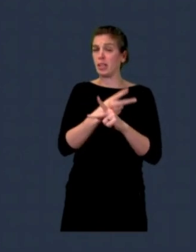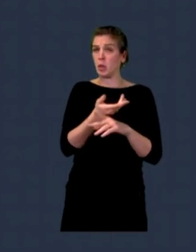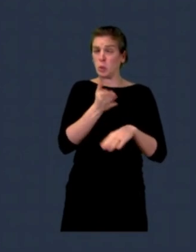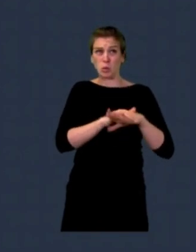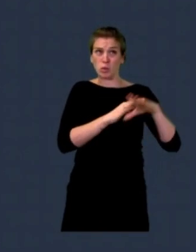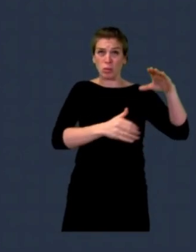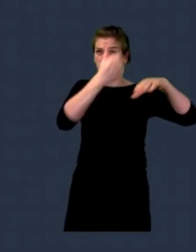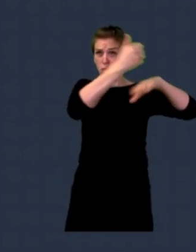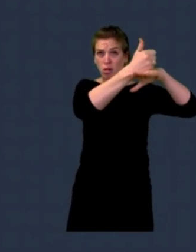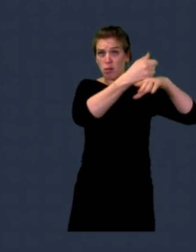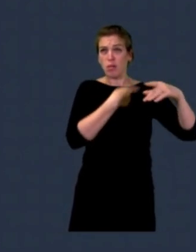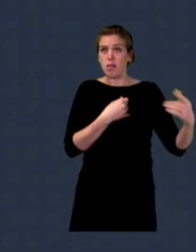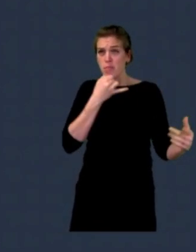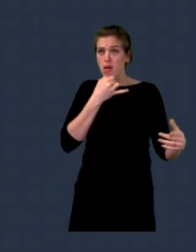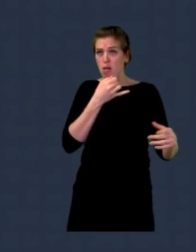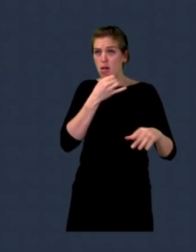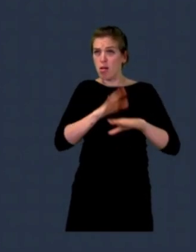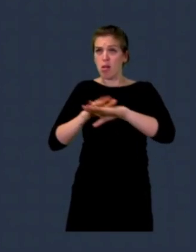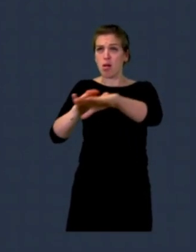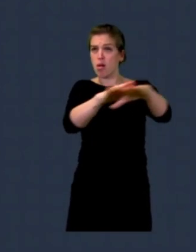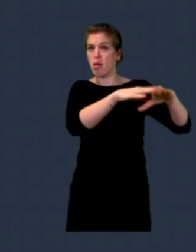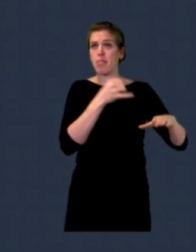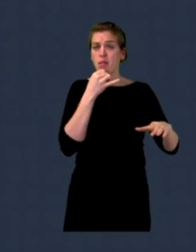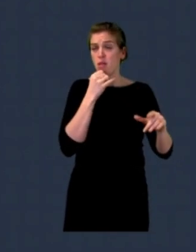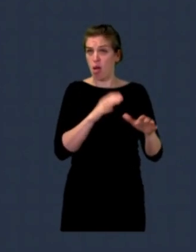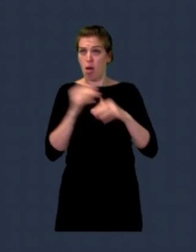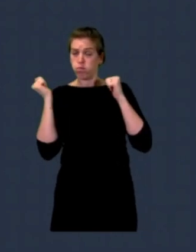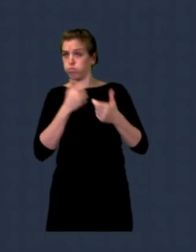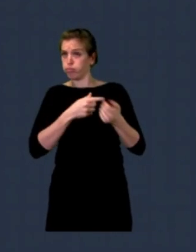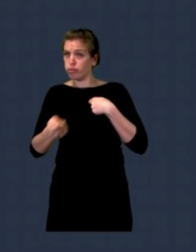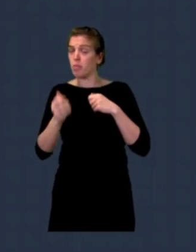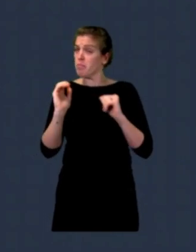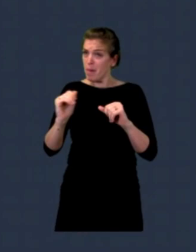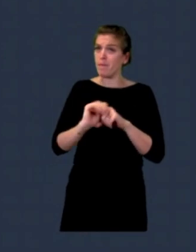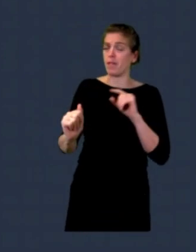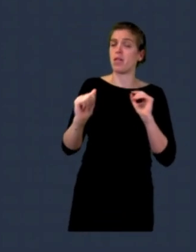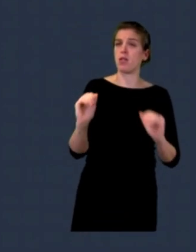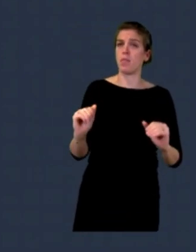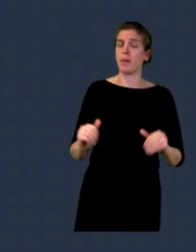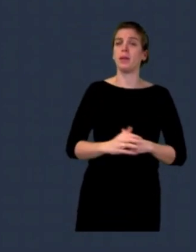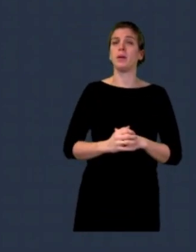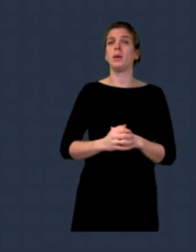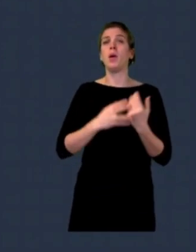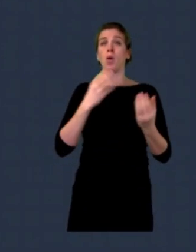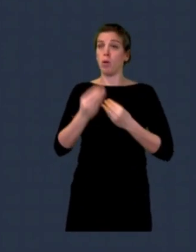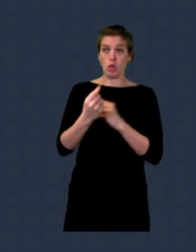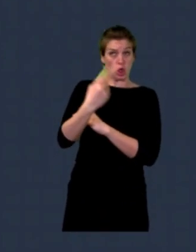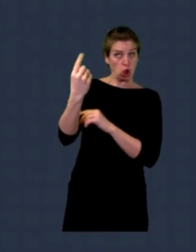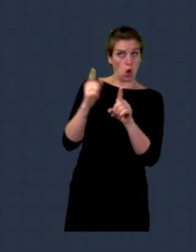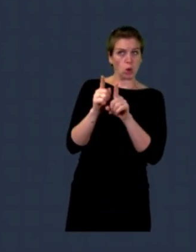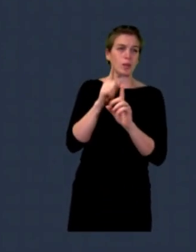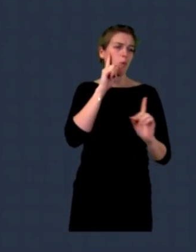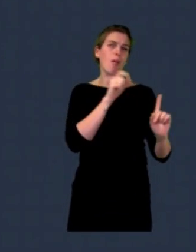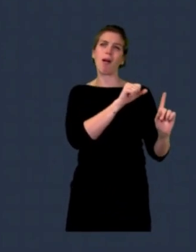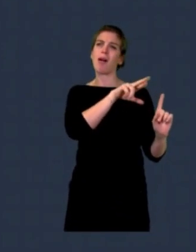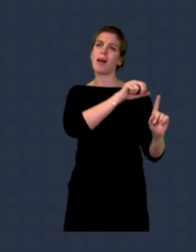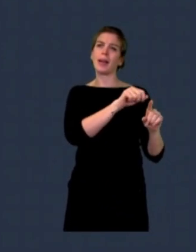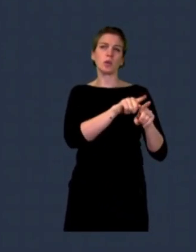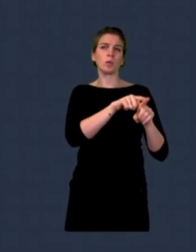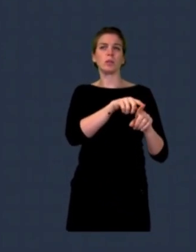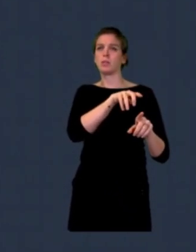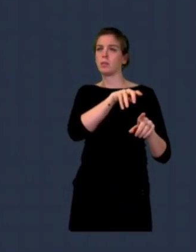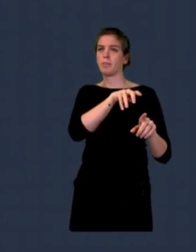de Santé ne le préconise pas. C'est hors protocole. Au surplus, vous avez pris l'initiative seule, puisque l'ARS et le préfet de région ont